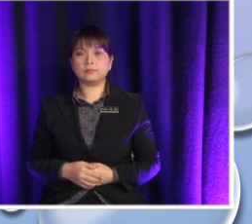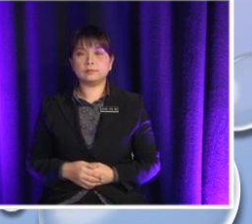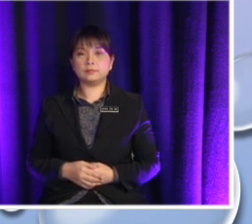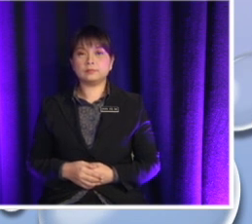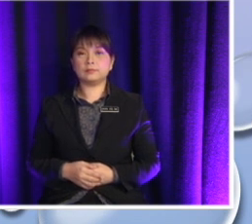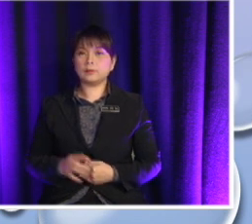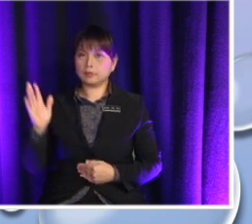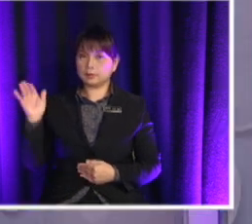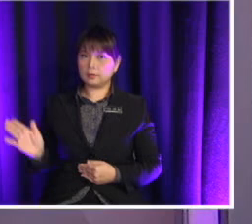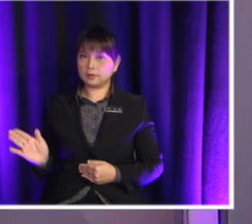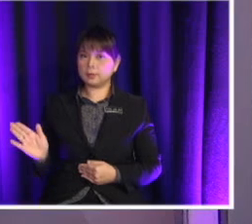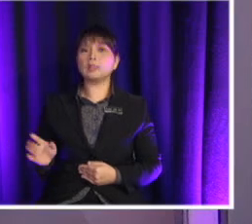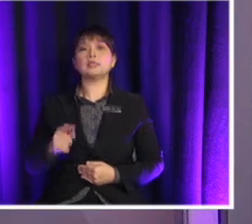ini.